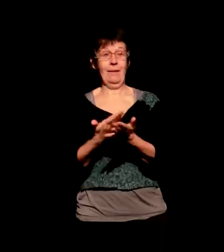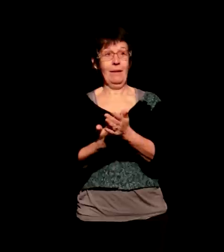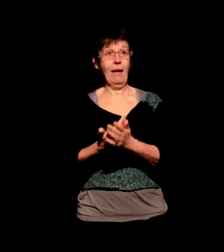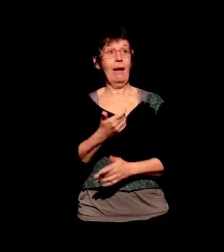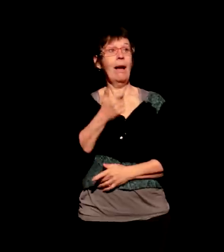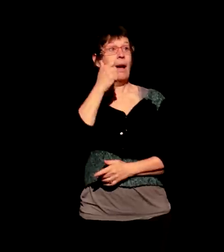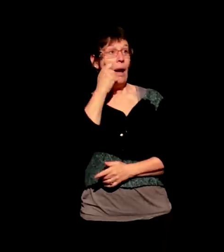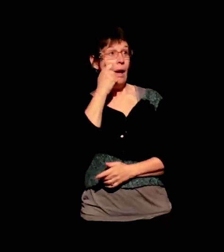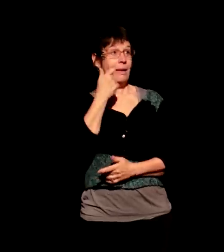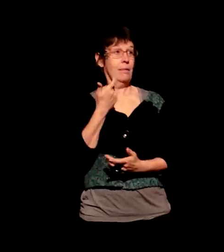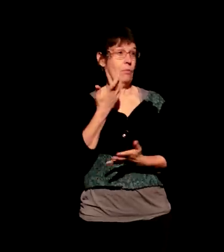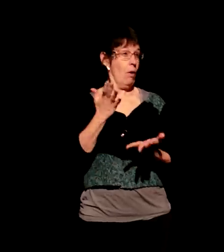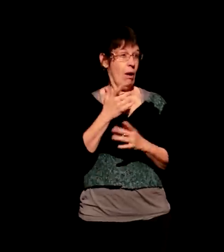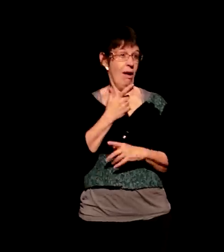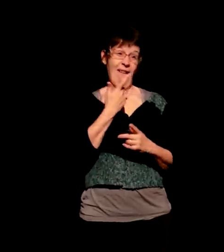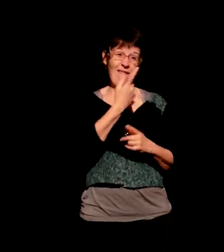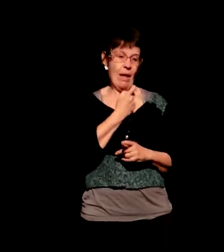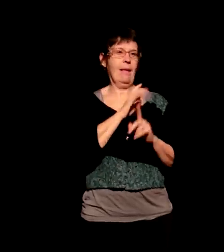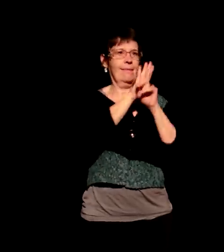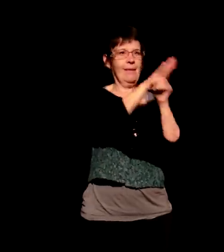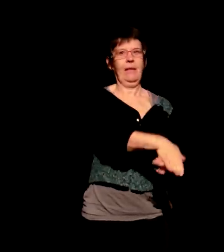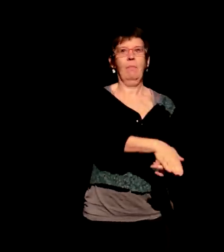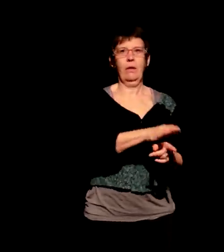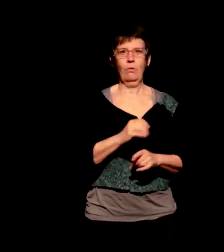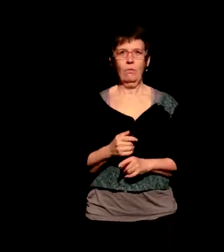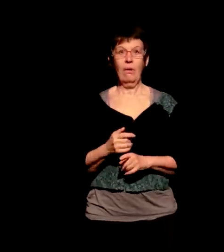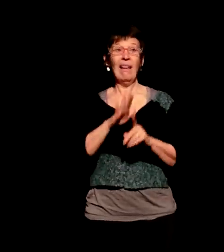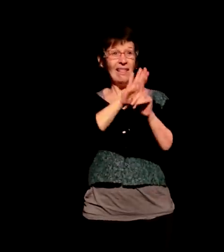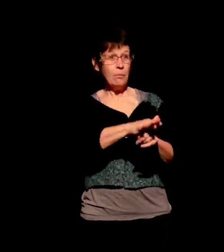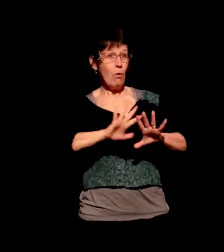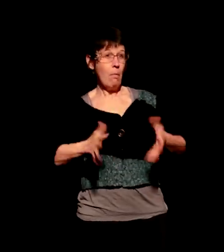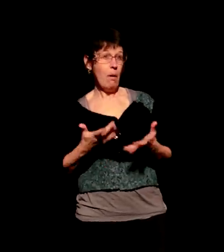c'est d'abord des discriminations. C'est d'abord des discriminations dans les actes.